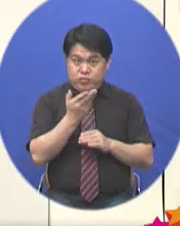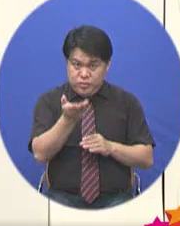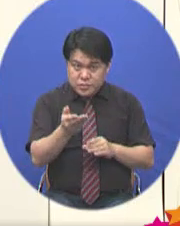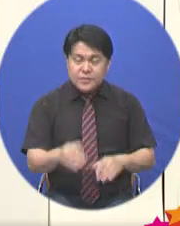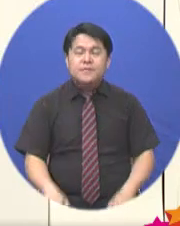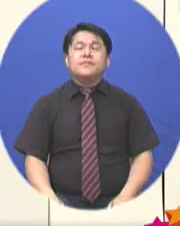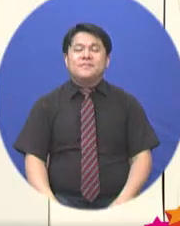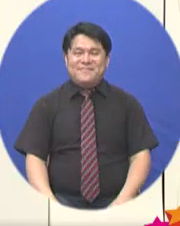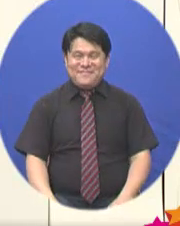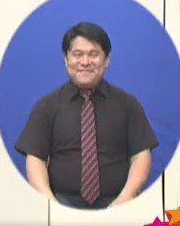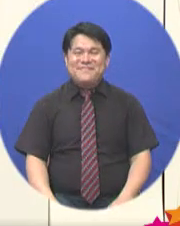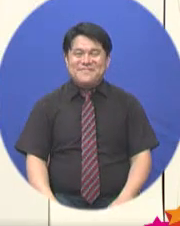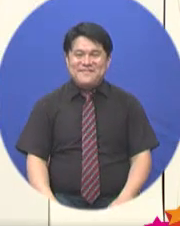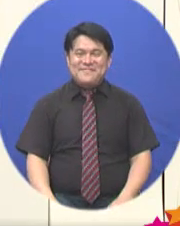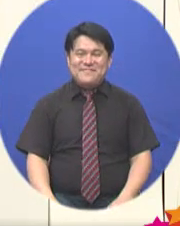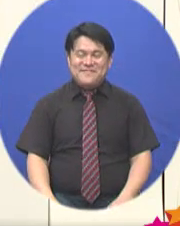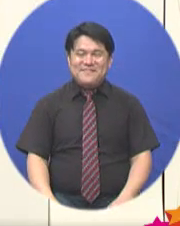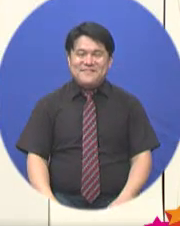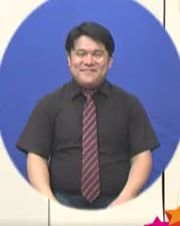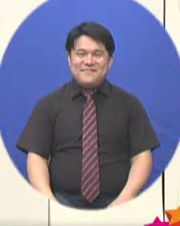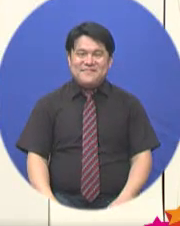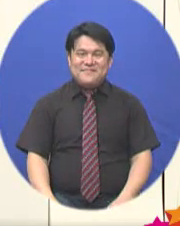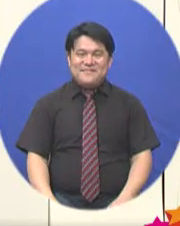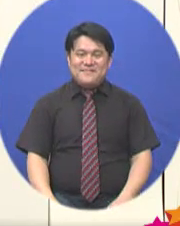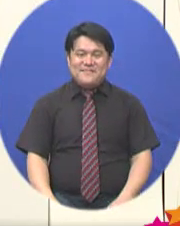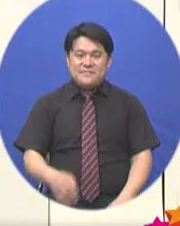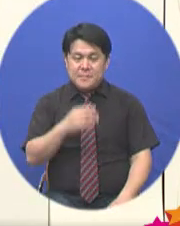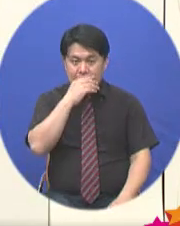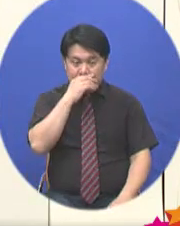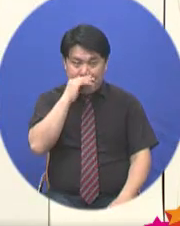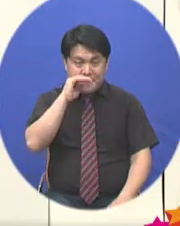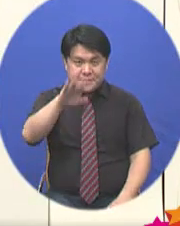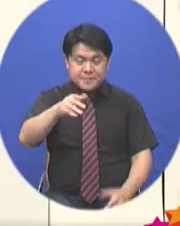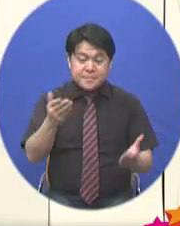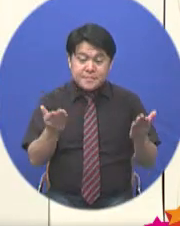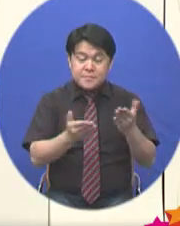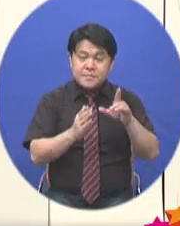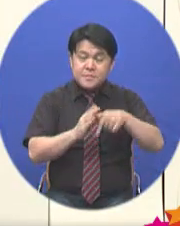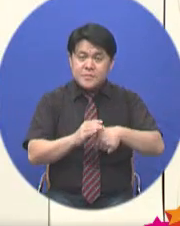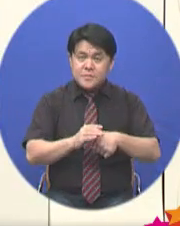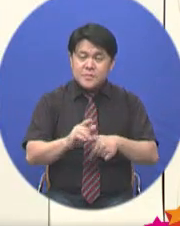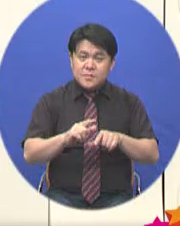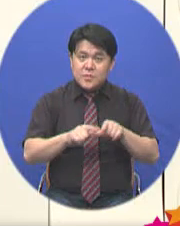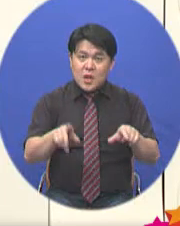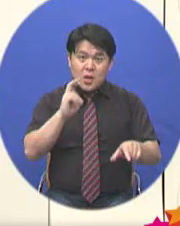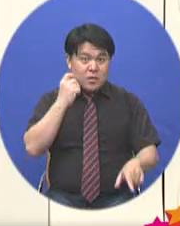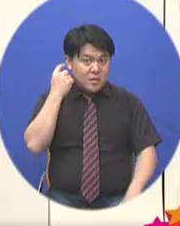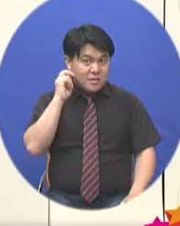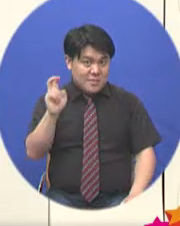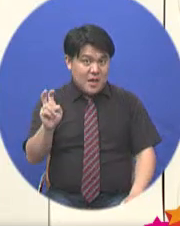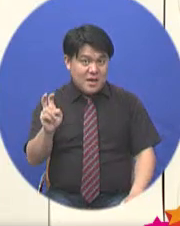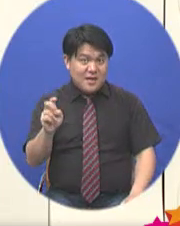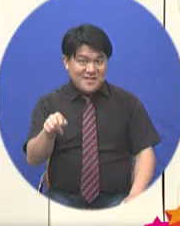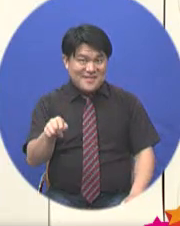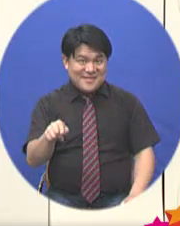계시네요. 예. 그래요. 그러니까 일할 때 그러면 주로 음악을 들으실 것